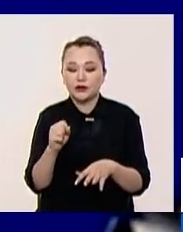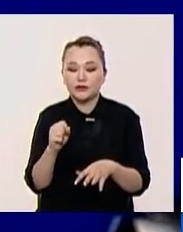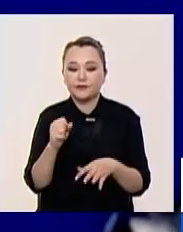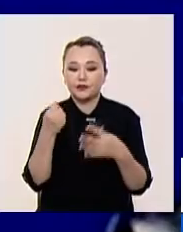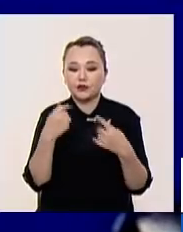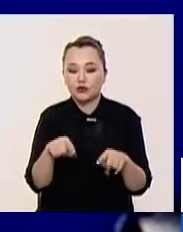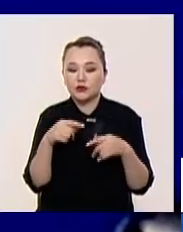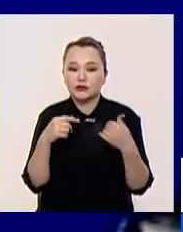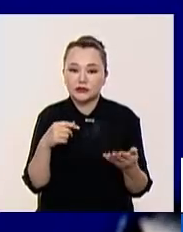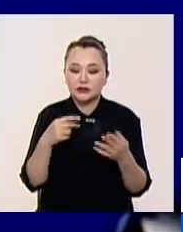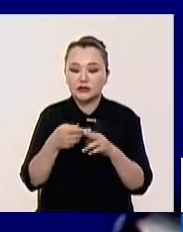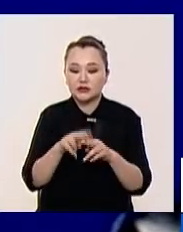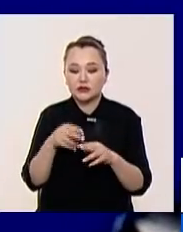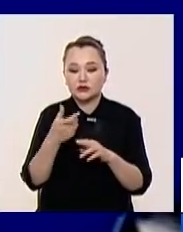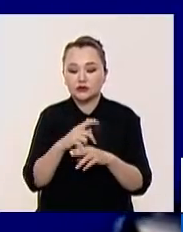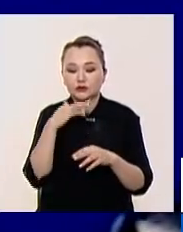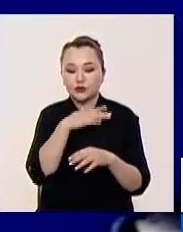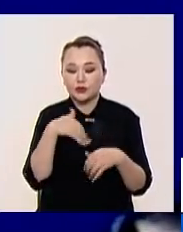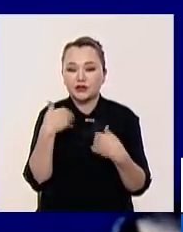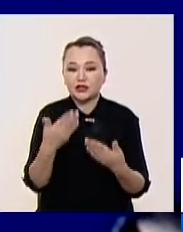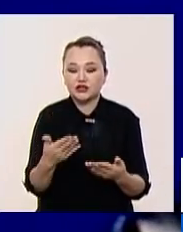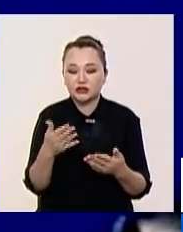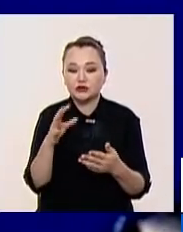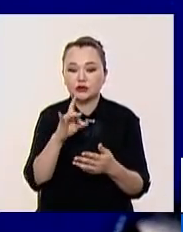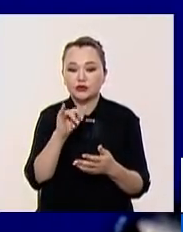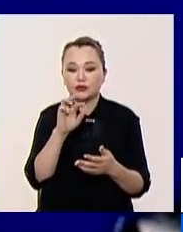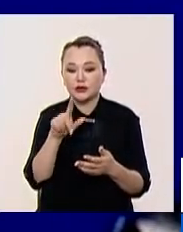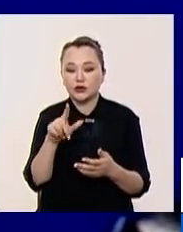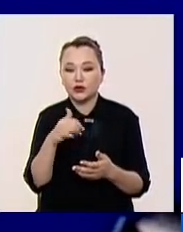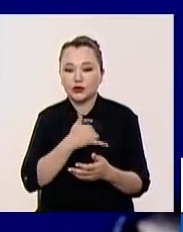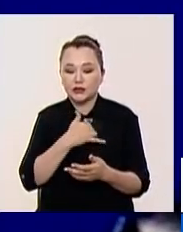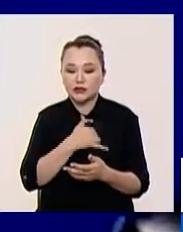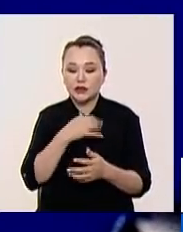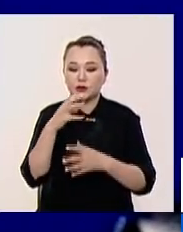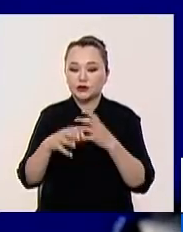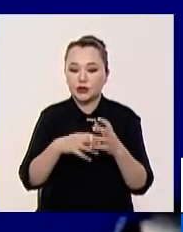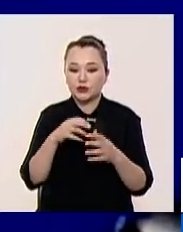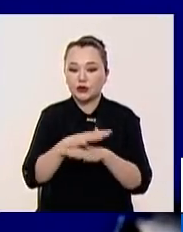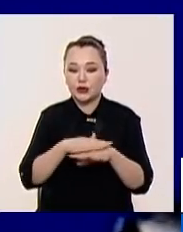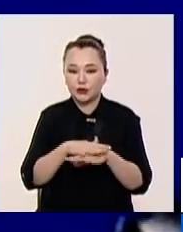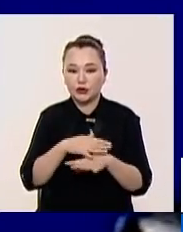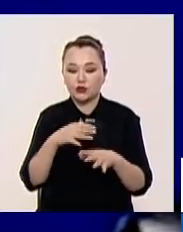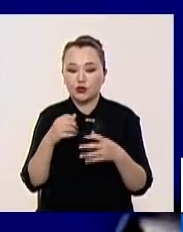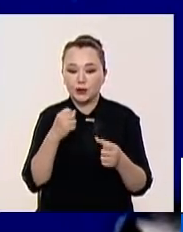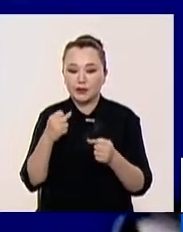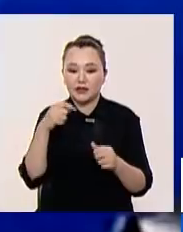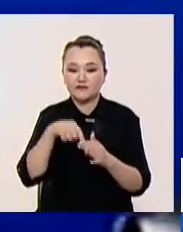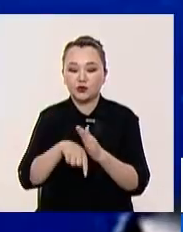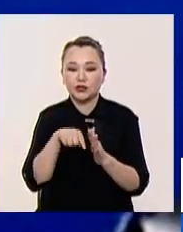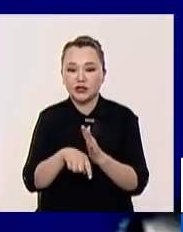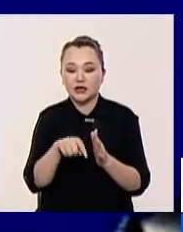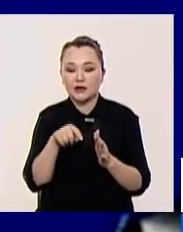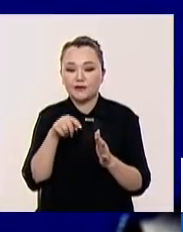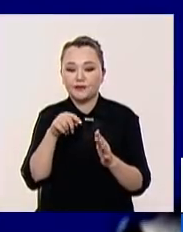С другой стороны, очень много предложений. Это приводит к тому, что рубль у нас на международном рынке укрепляется, особенно